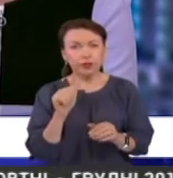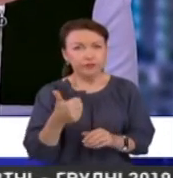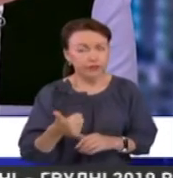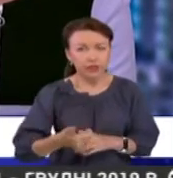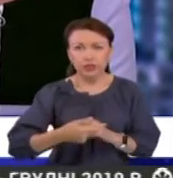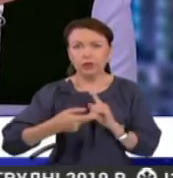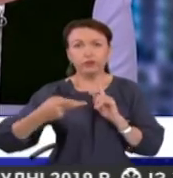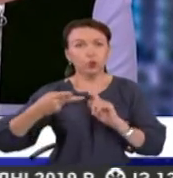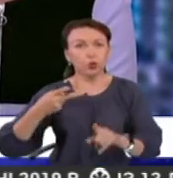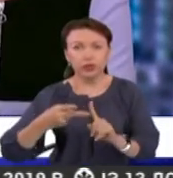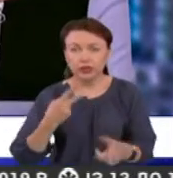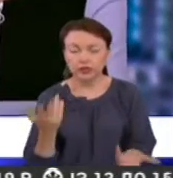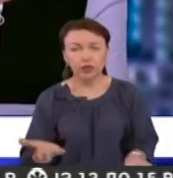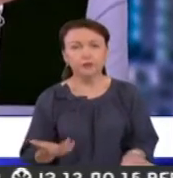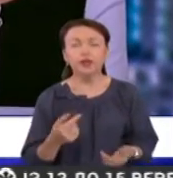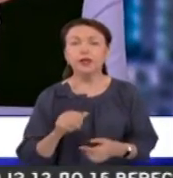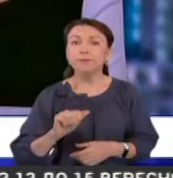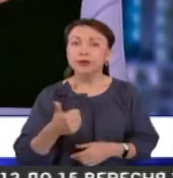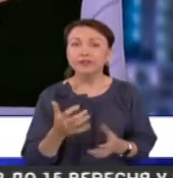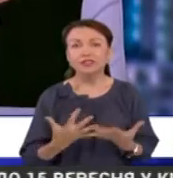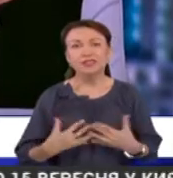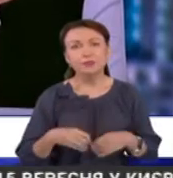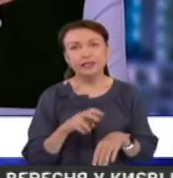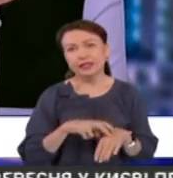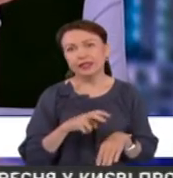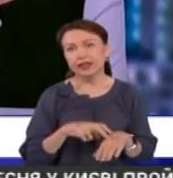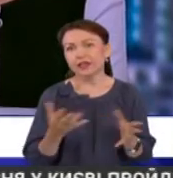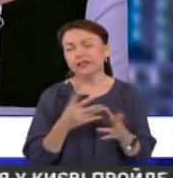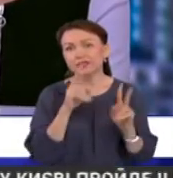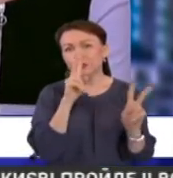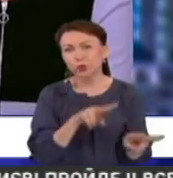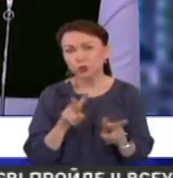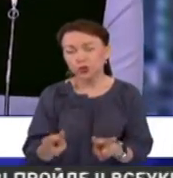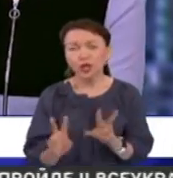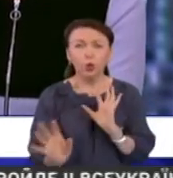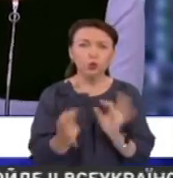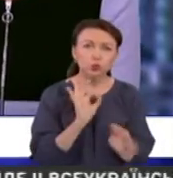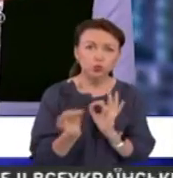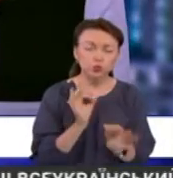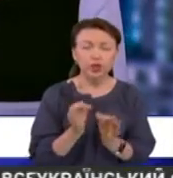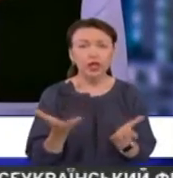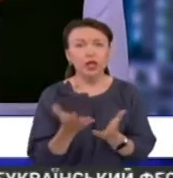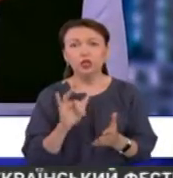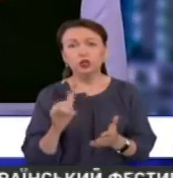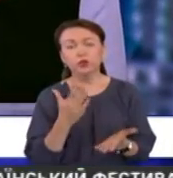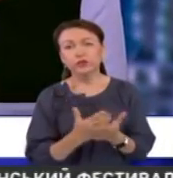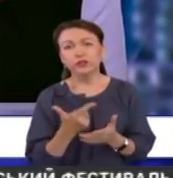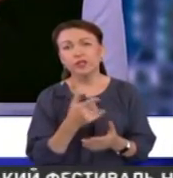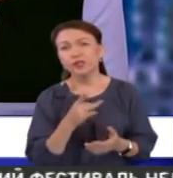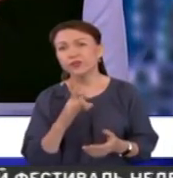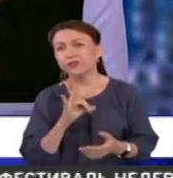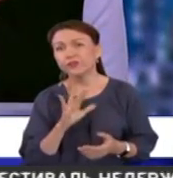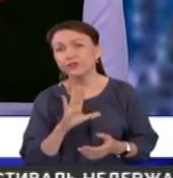ланка, вторинна ланка. Тут... Первинна ланка – це сімейний лікар, який спостерігає, консультує. Ну, якщо у вас є ГРВІ, чи є